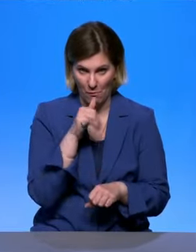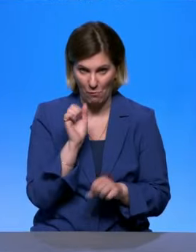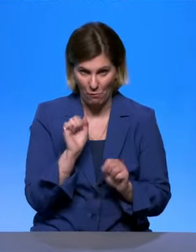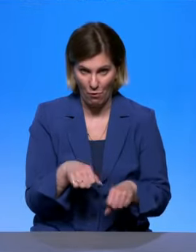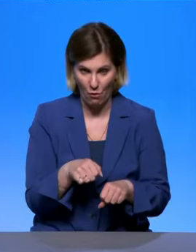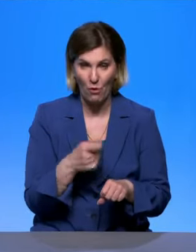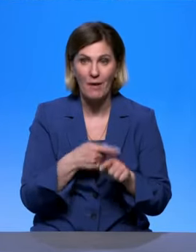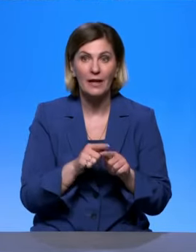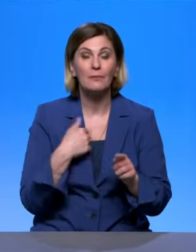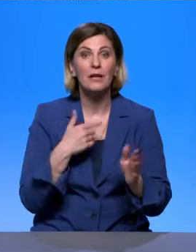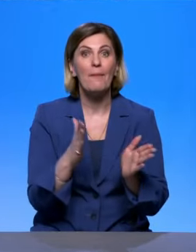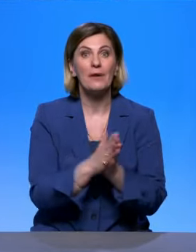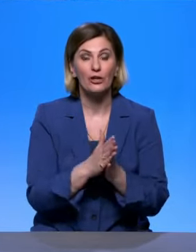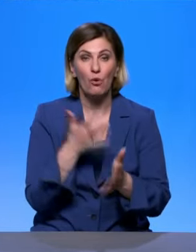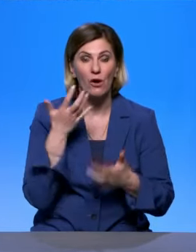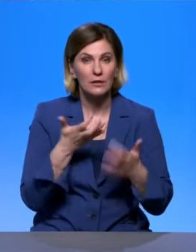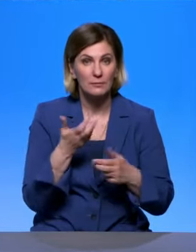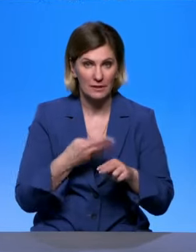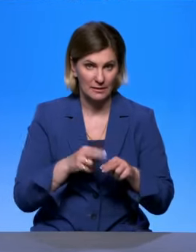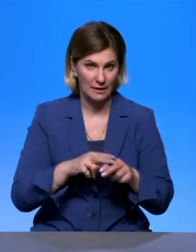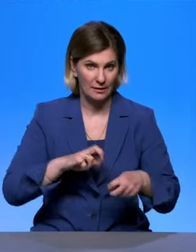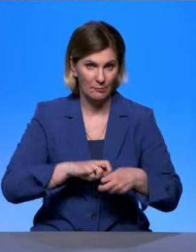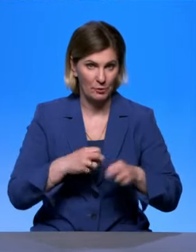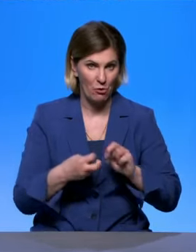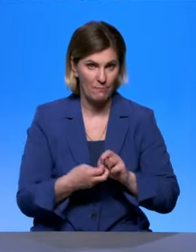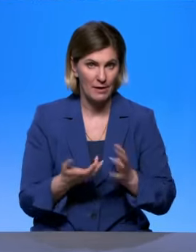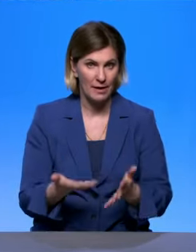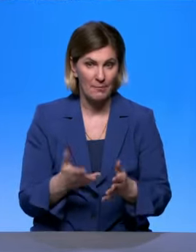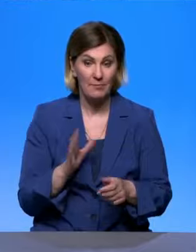этой проблемой, она очевидная.